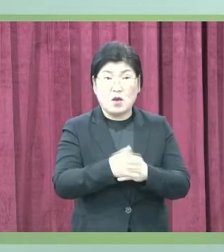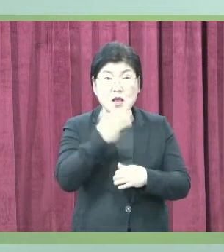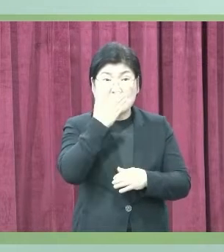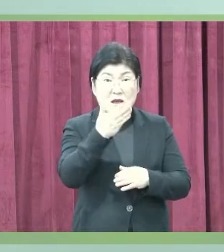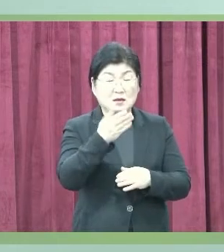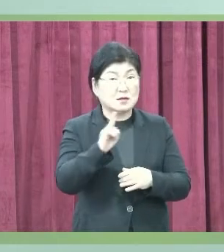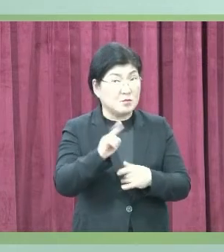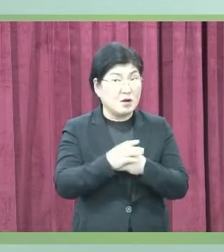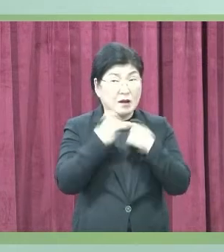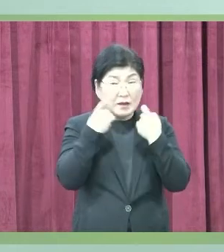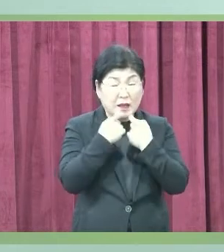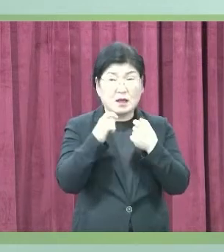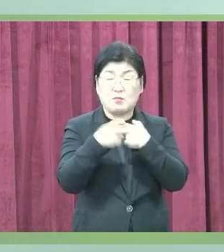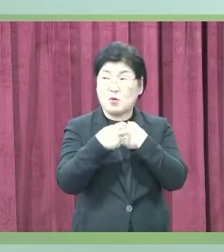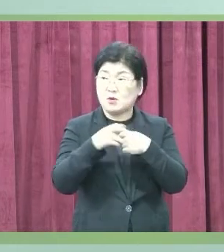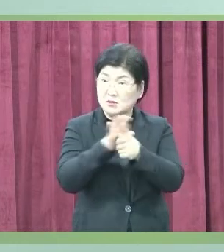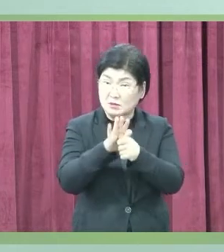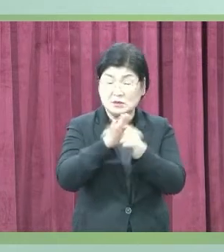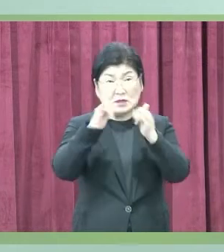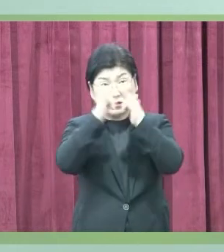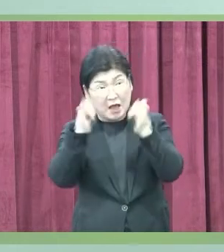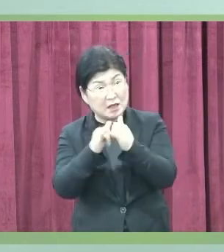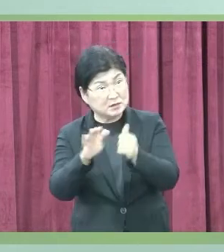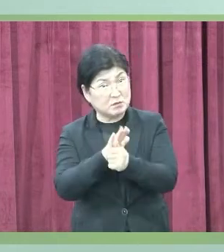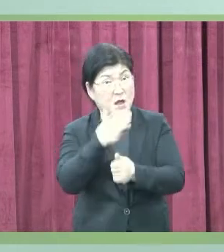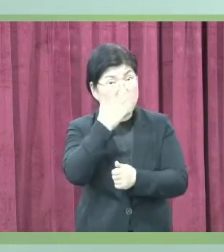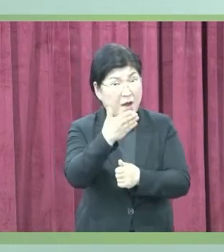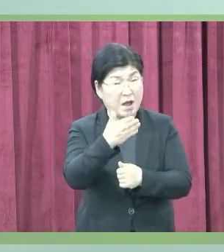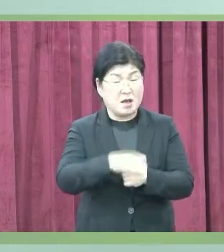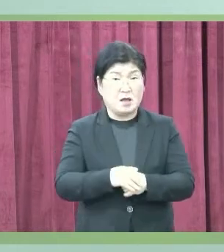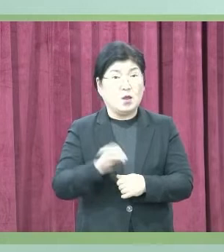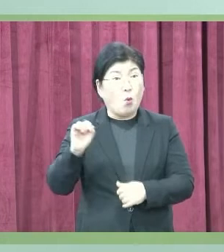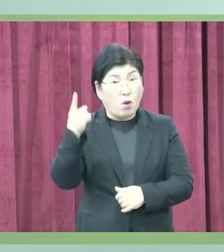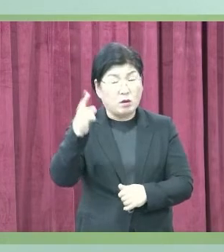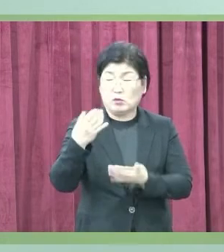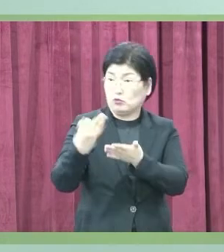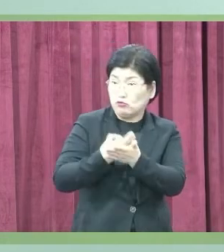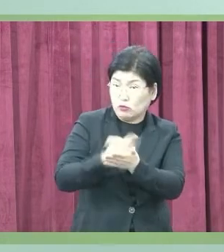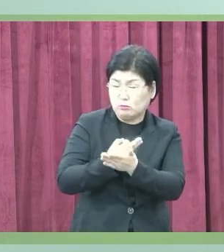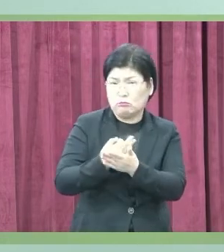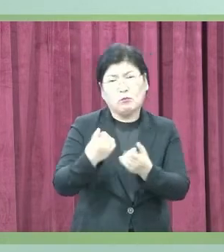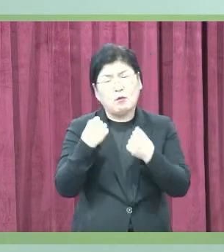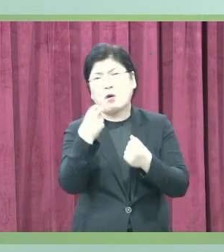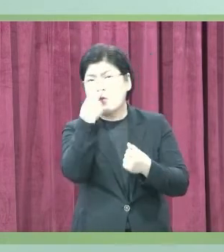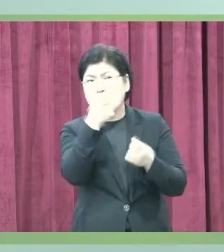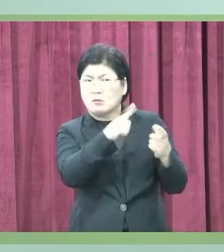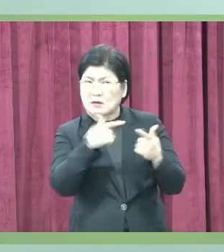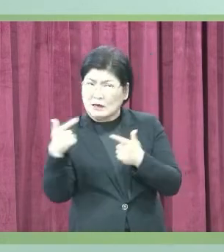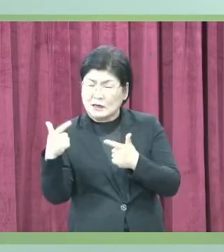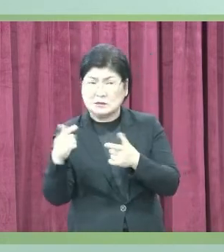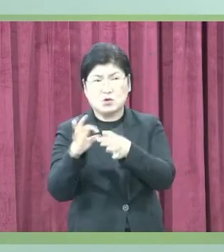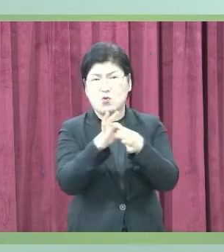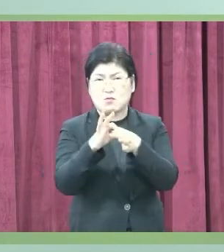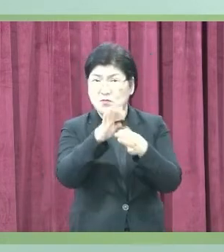요인은 개인이 의료 서비스나 사회 서비스를 가능하게 하는 요인으로 소득이나 또 건강보험 같은 변인이